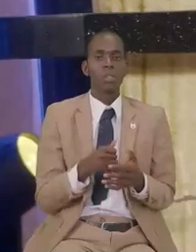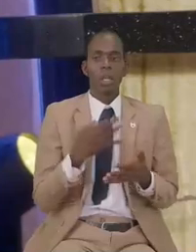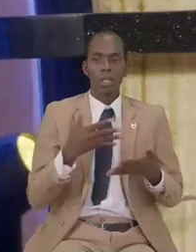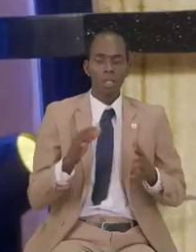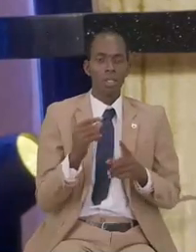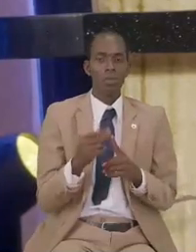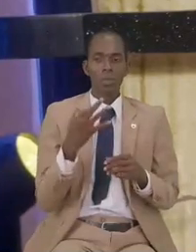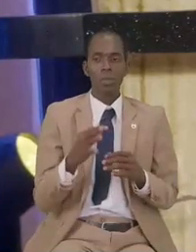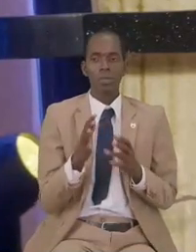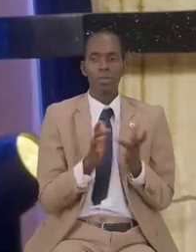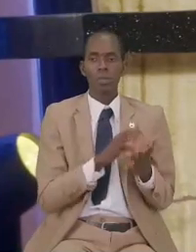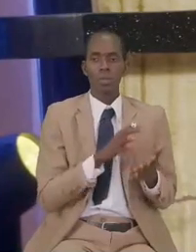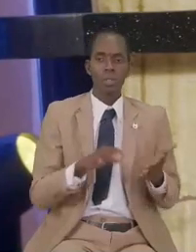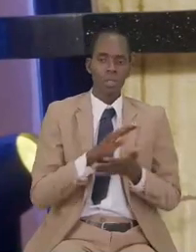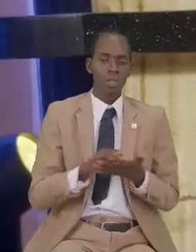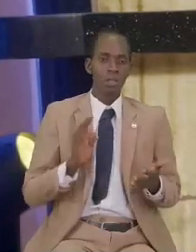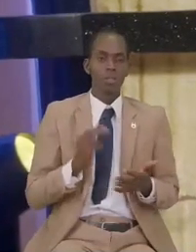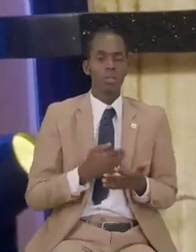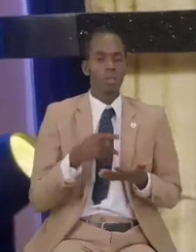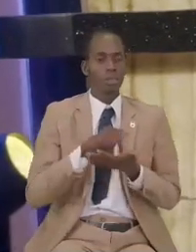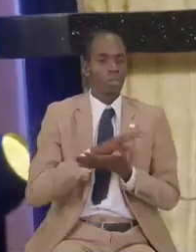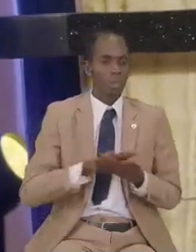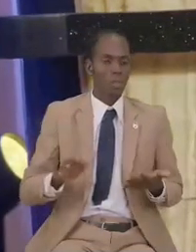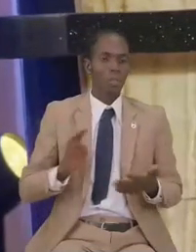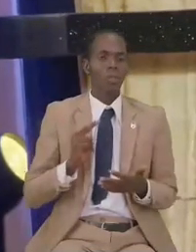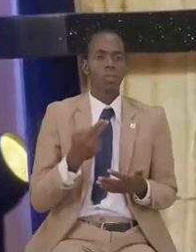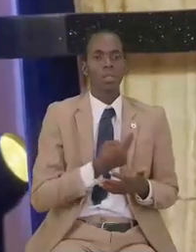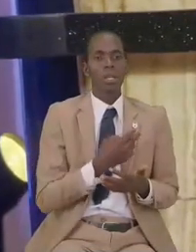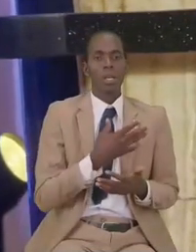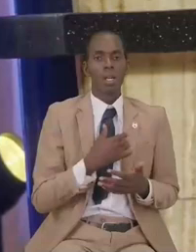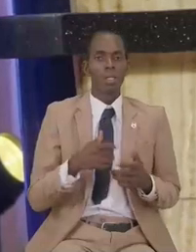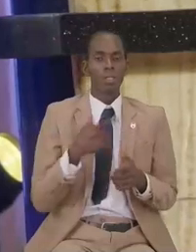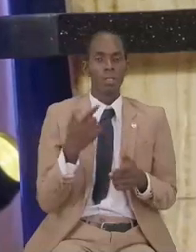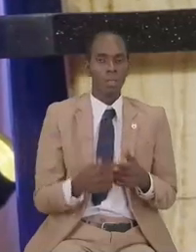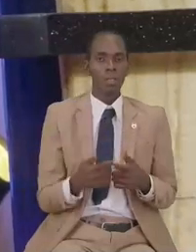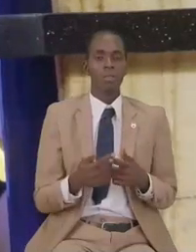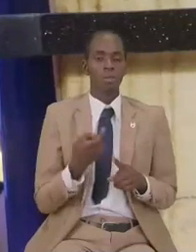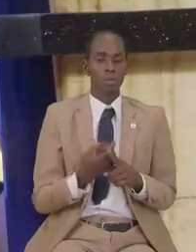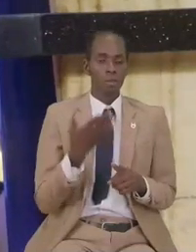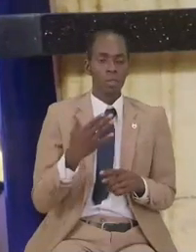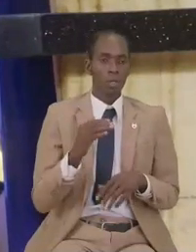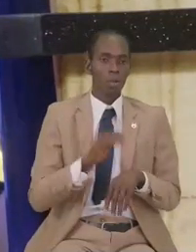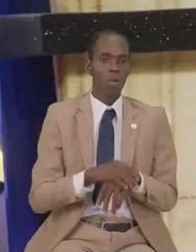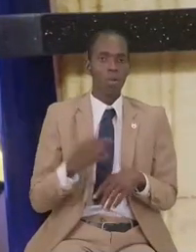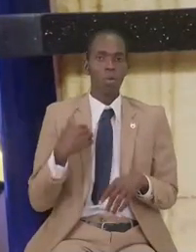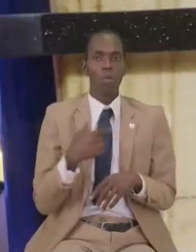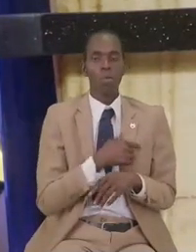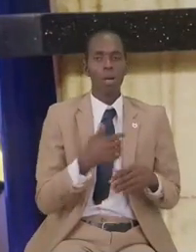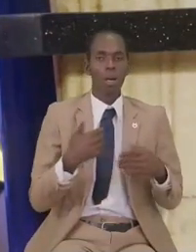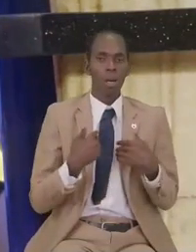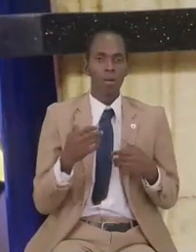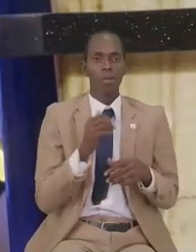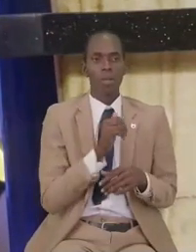parole au Seigneur. Nous permettons Jésus, au sang de Jésus de nous purifier, de nous laver. Et dès lors, nous avons un cœur